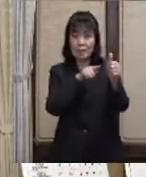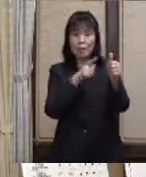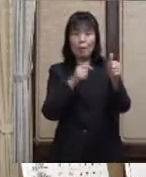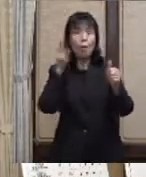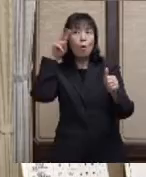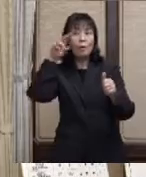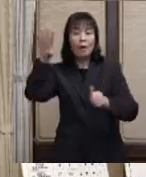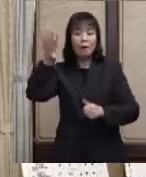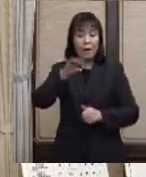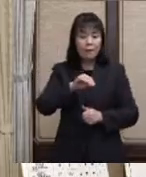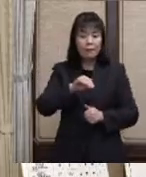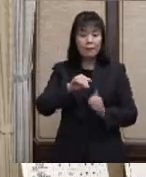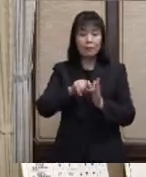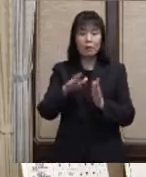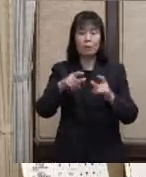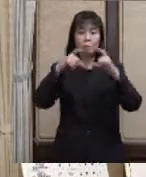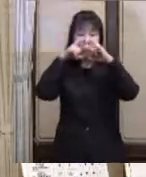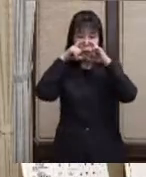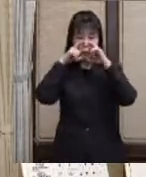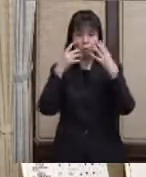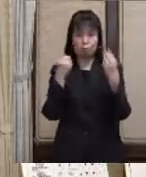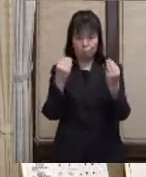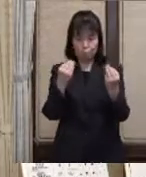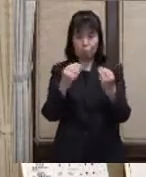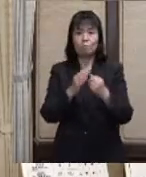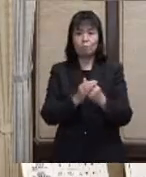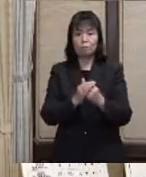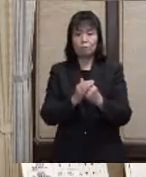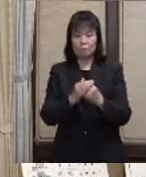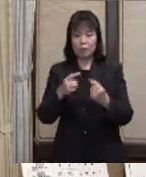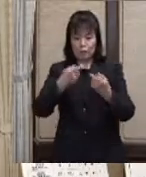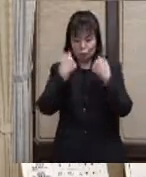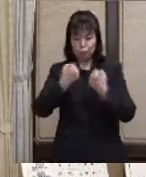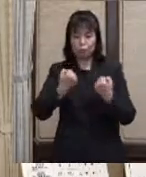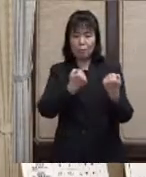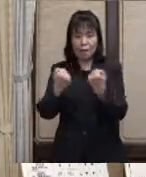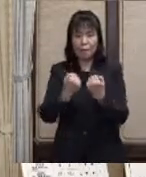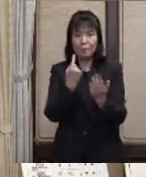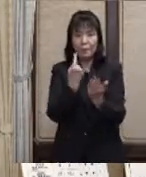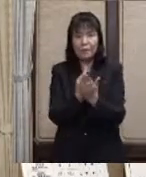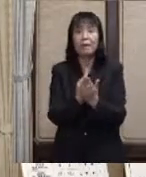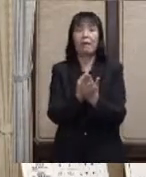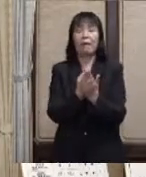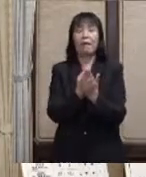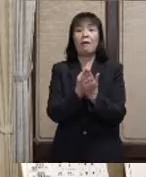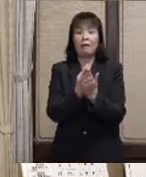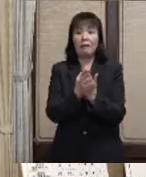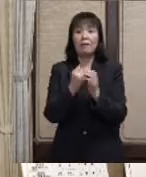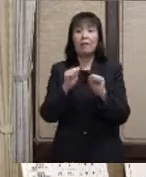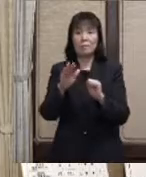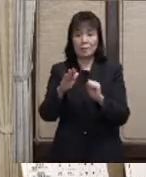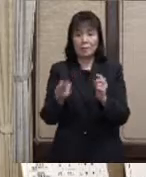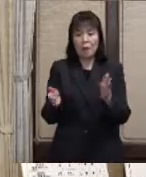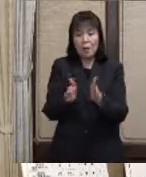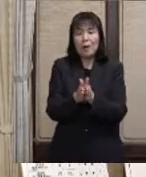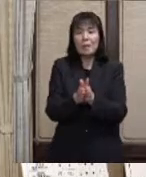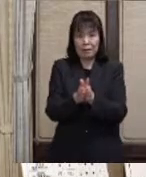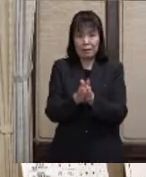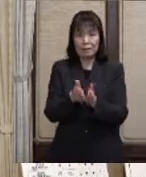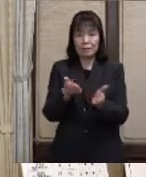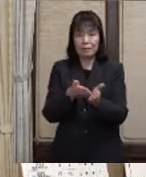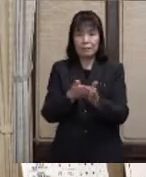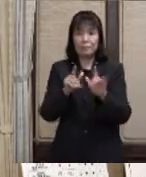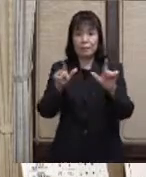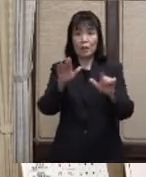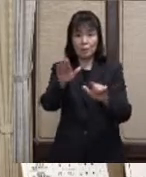も大阪から帰ってくるときはマスクを着用し、移動は自家用車ということが確認できましたので、合わせて公